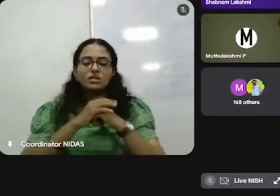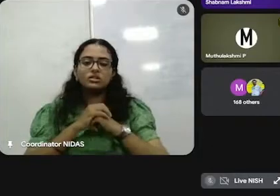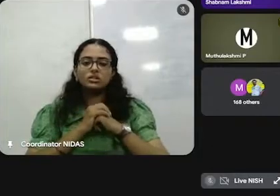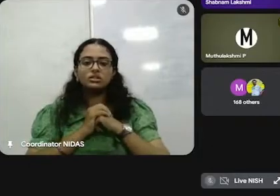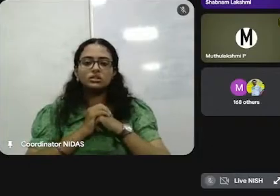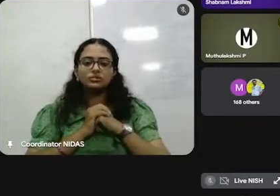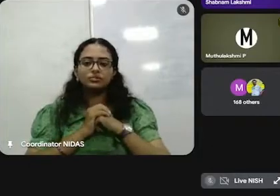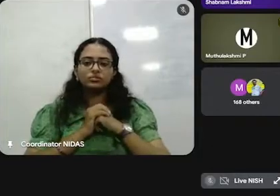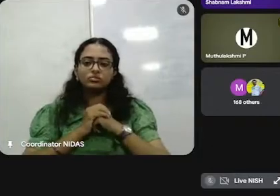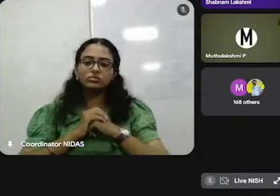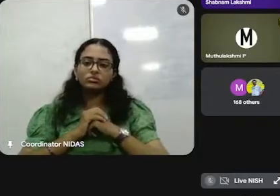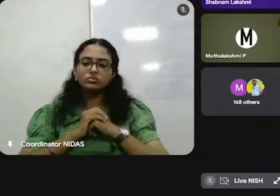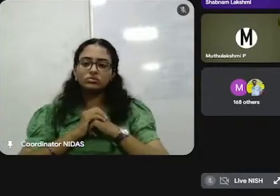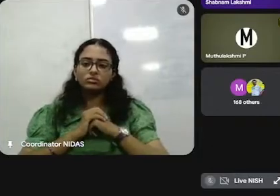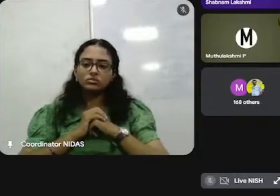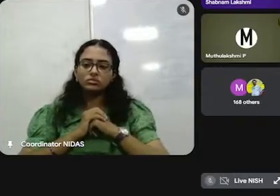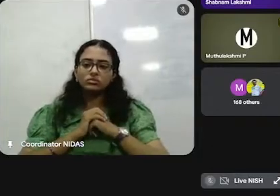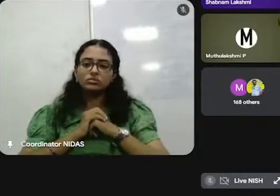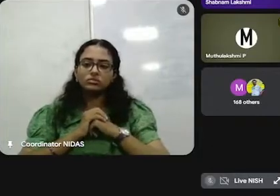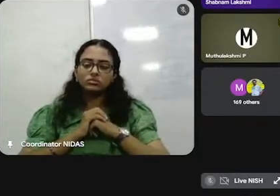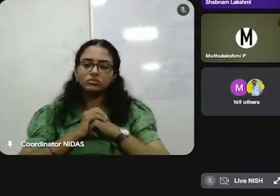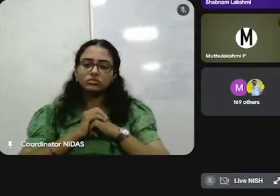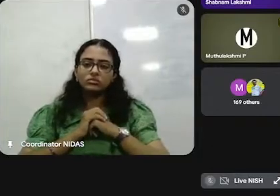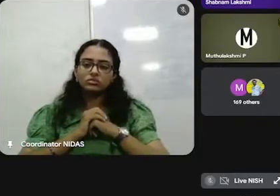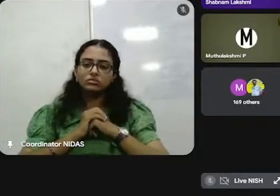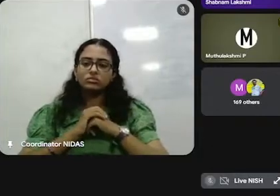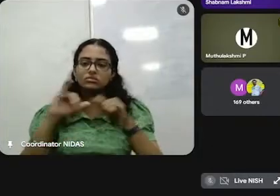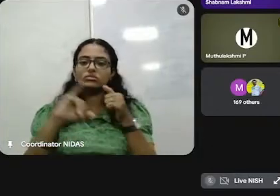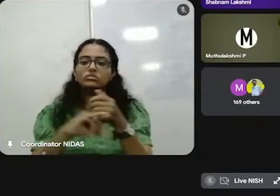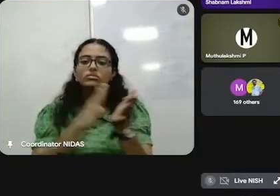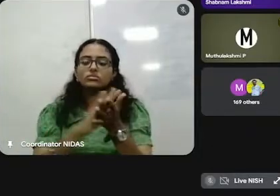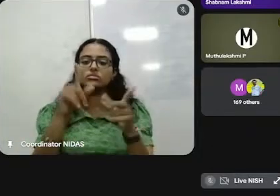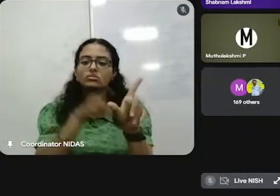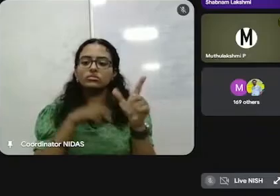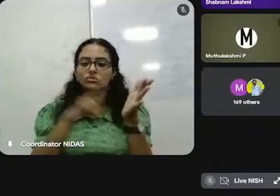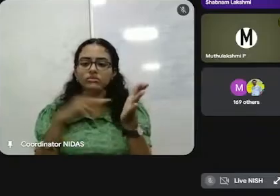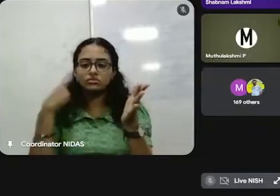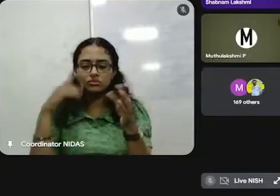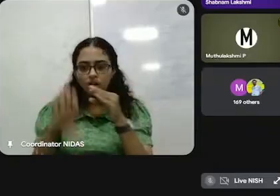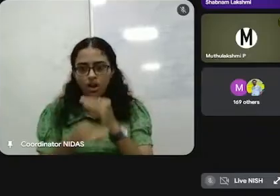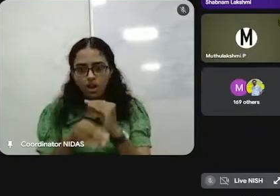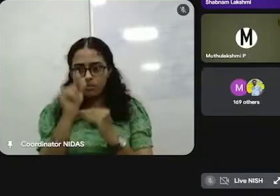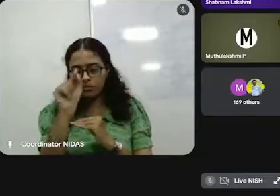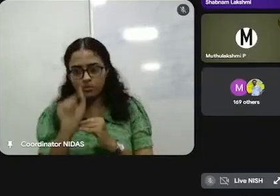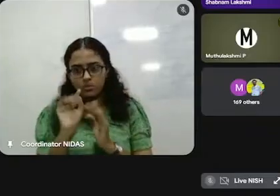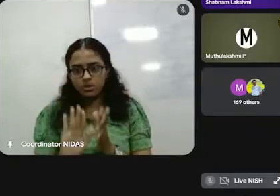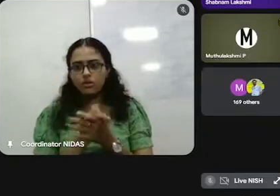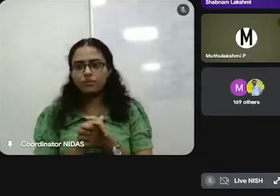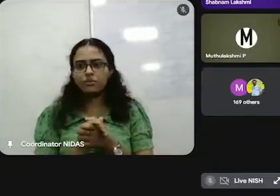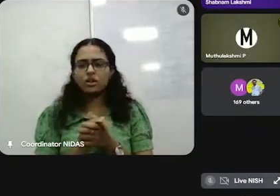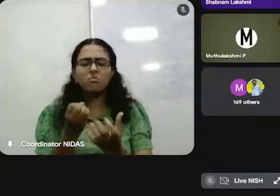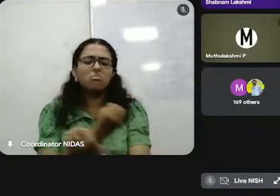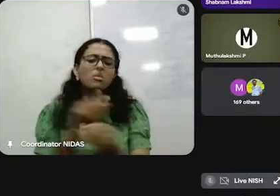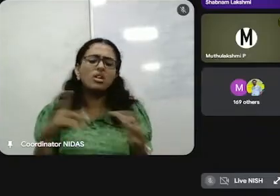ഷൈനി മാഡം, എനിക്ക് 1-2 കാര്യങ്ങൾ ആഡ് ഓൺ ചെയ്യാനുണ്ടായിരുന്നു. ഇപ്പം ഒരുപാട് ചോദ്യങ്ങൾ